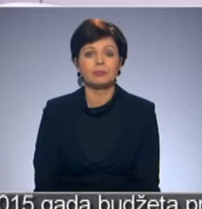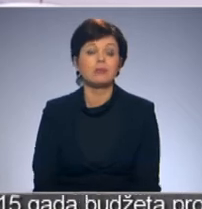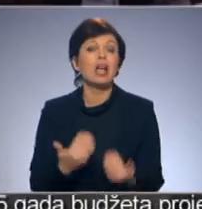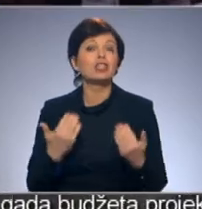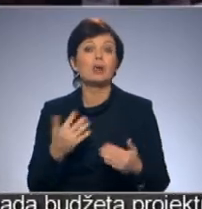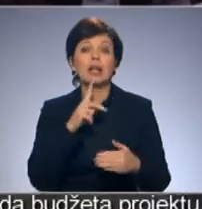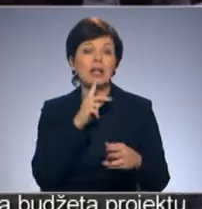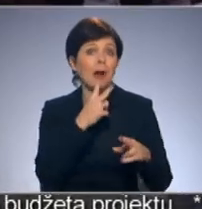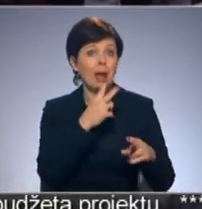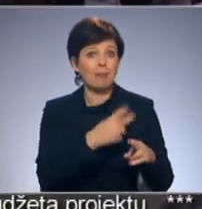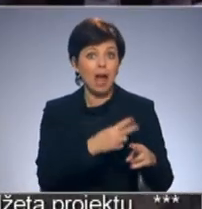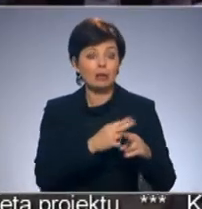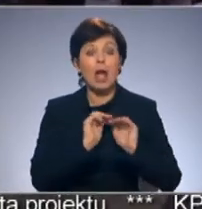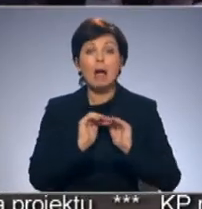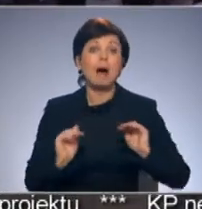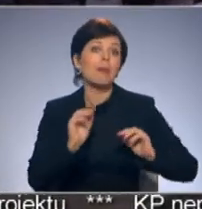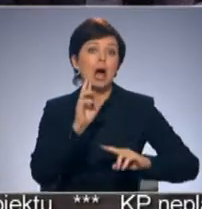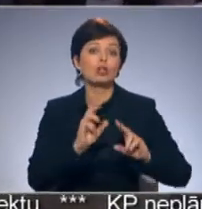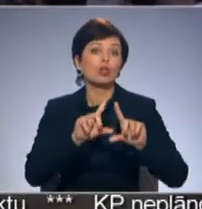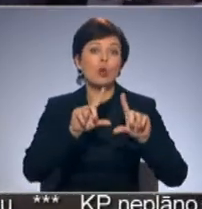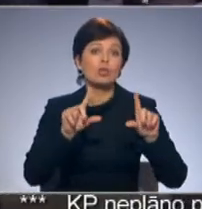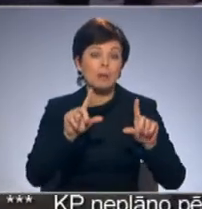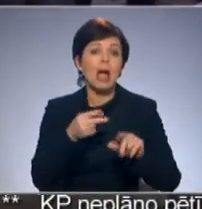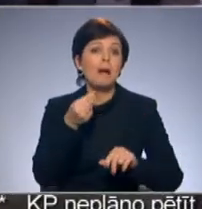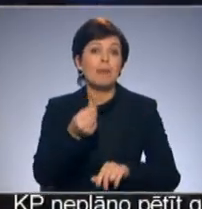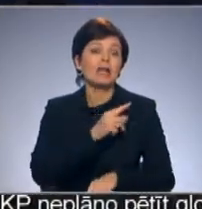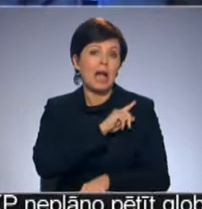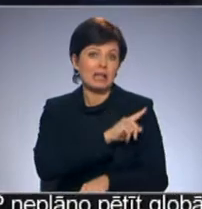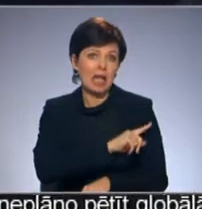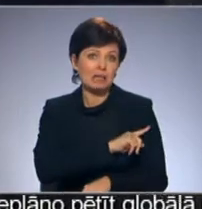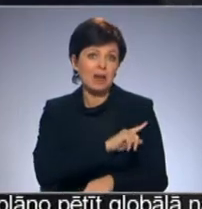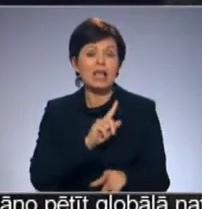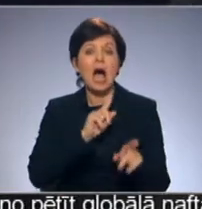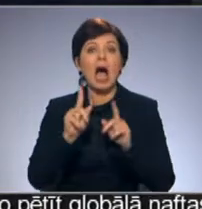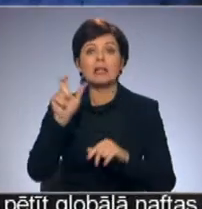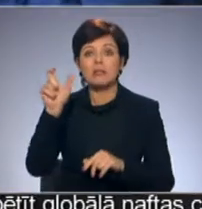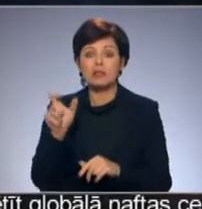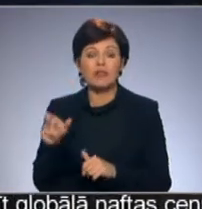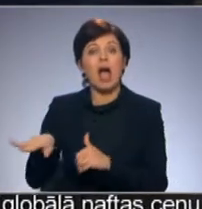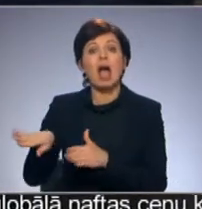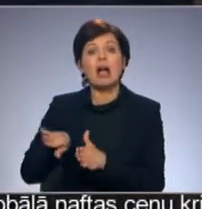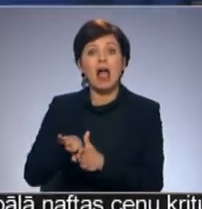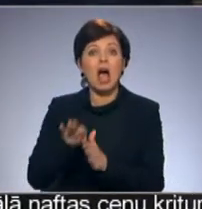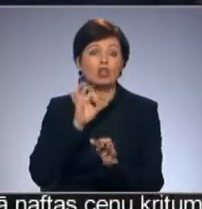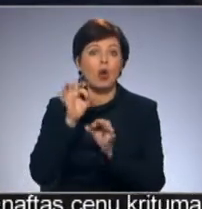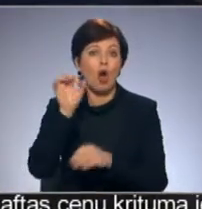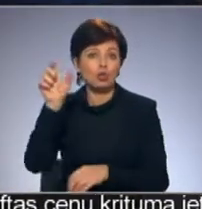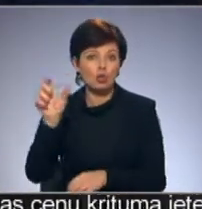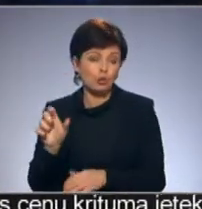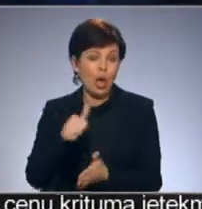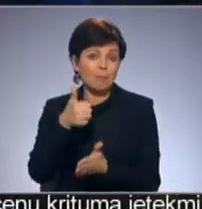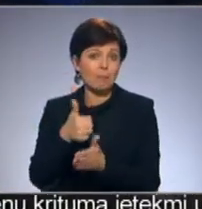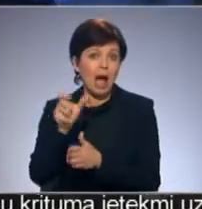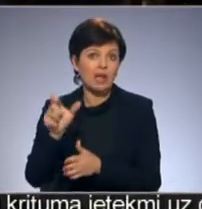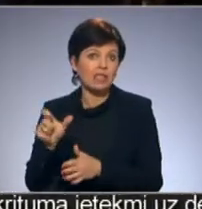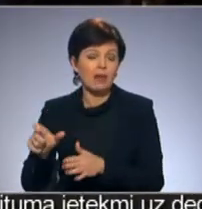Šodien Liepājas metalurga pamatražotnē uzņēmumu maksātnespējas administrators Haralds Velmers klātesot arī konsultantu Prudentī pārstāvjiem,